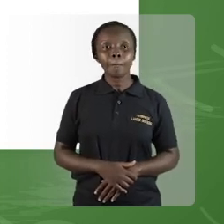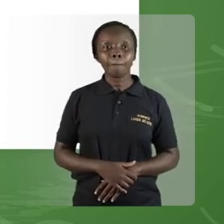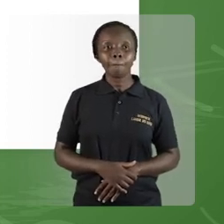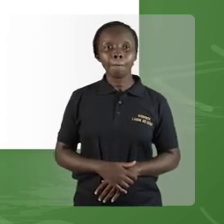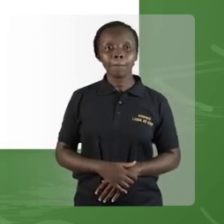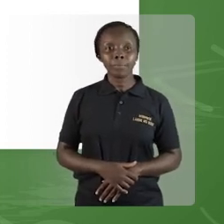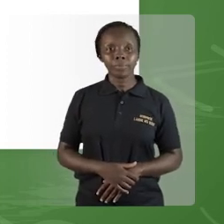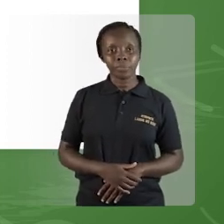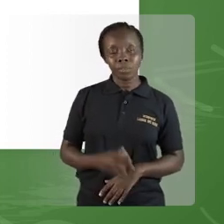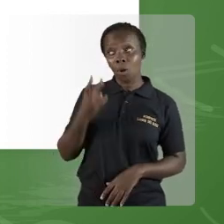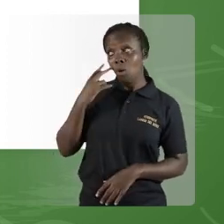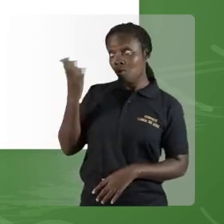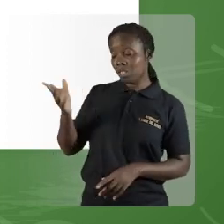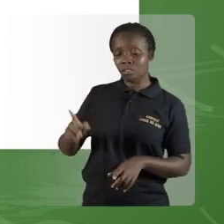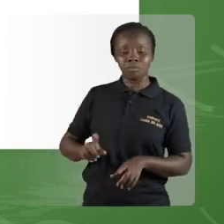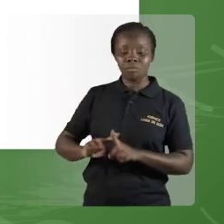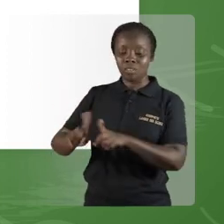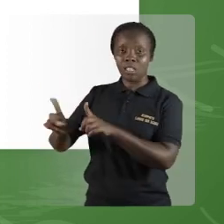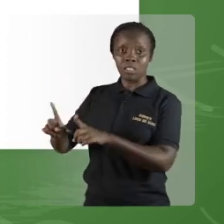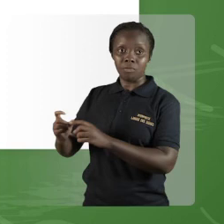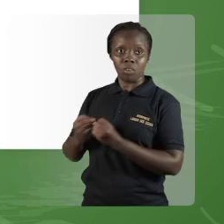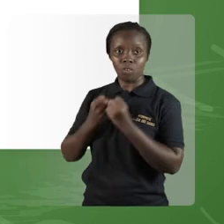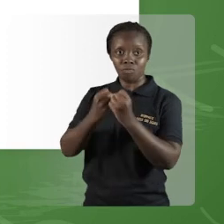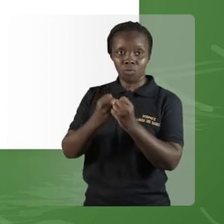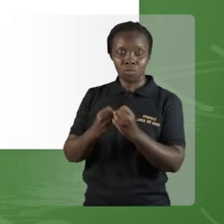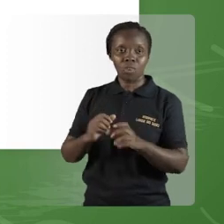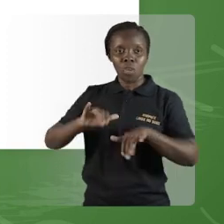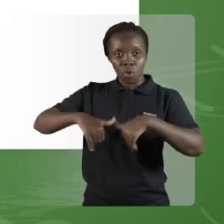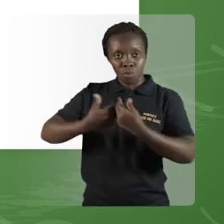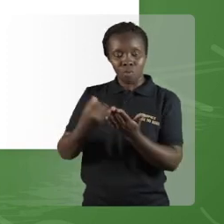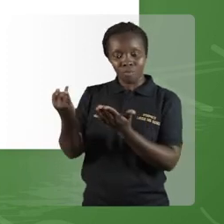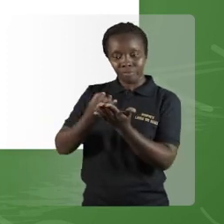Voici donc les forces et leur représentation.